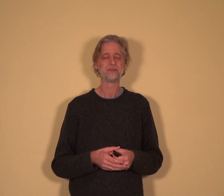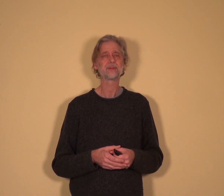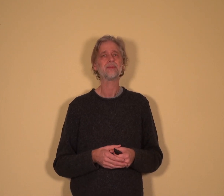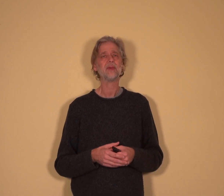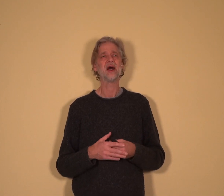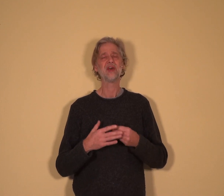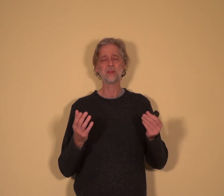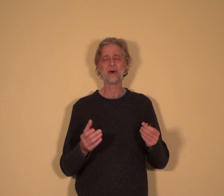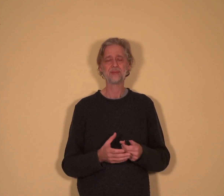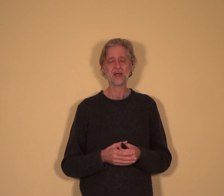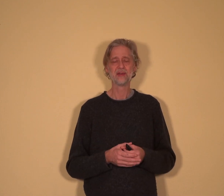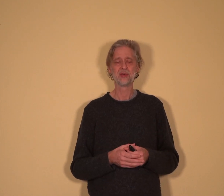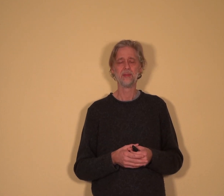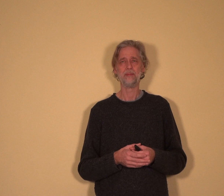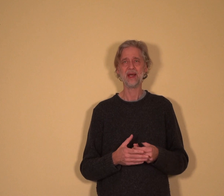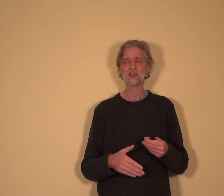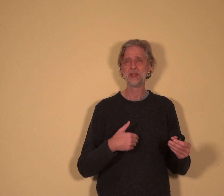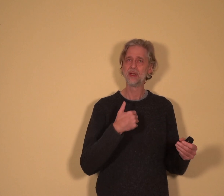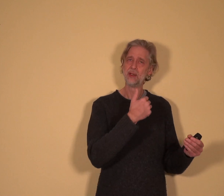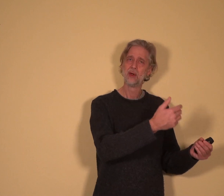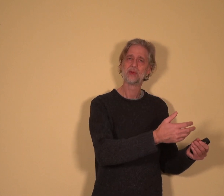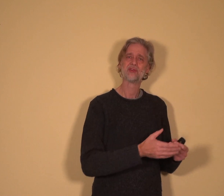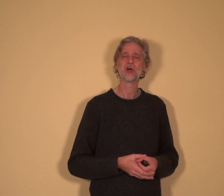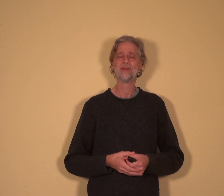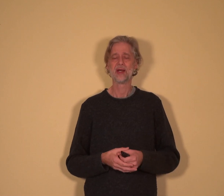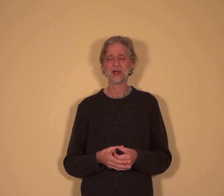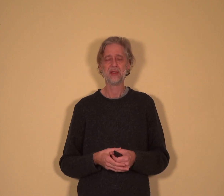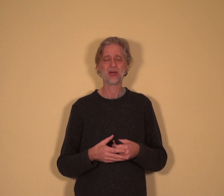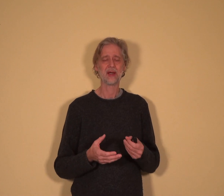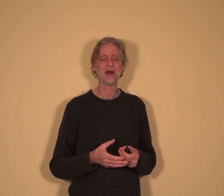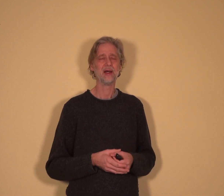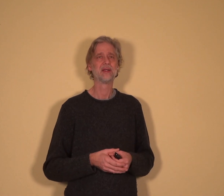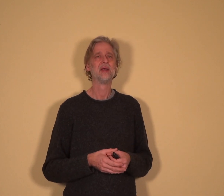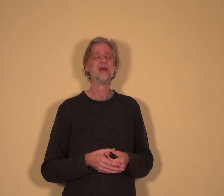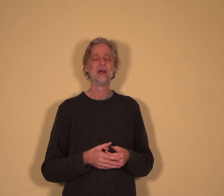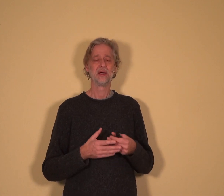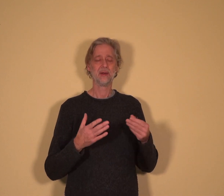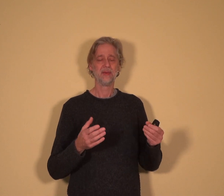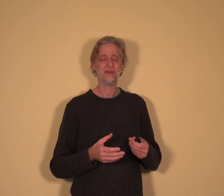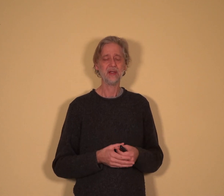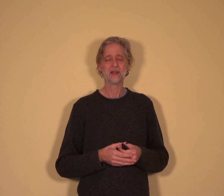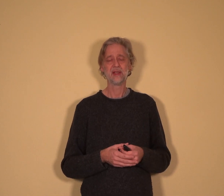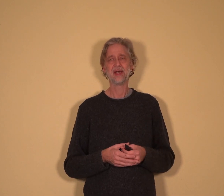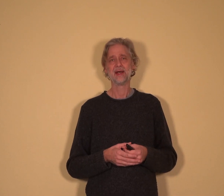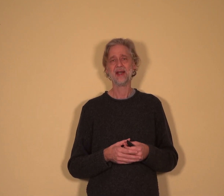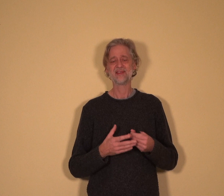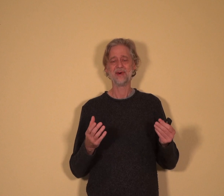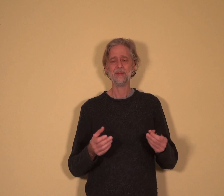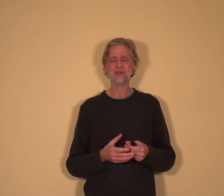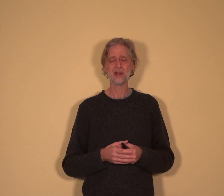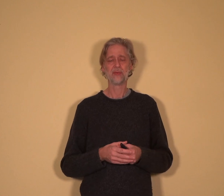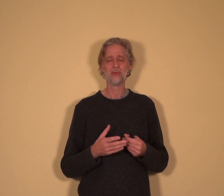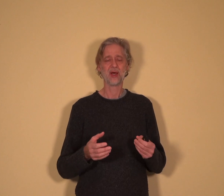angucken. Also erstmal ein paar Fakten zum Meeresspiegel und dazu schauen wir einfach in die Vergangenheit. Während der